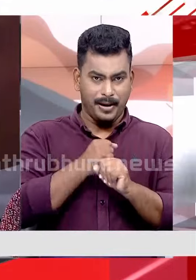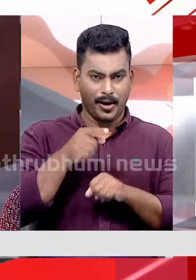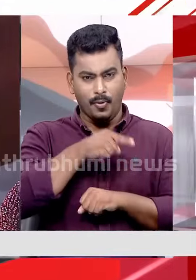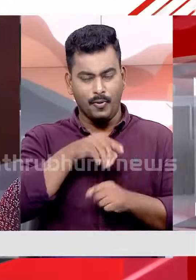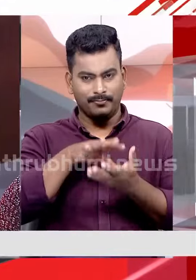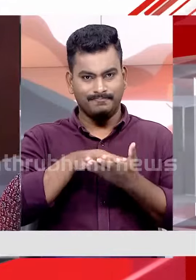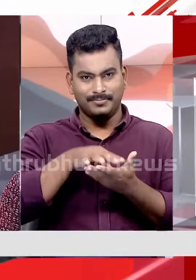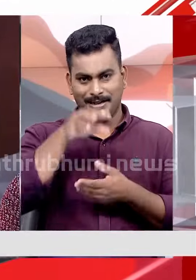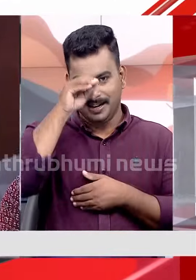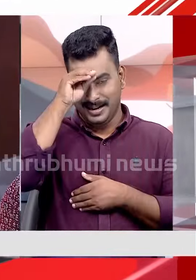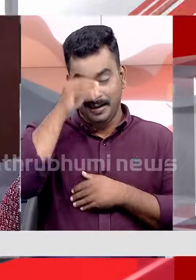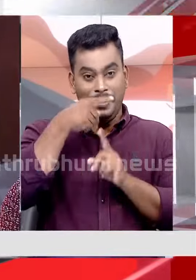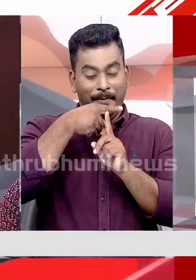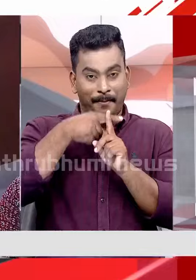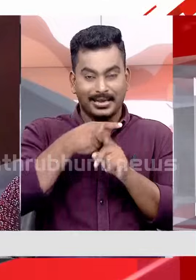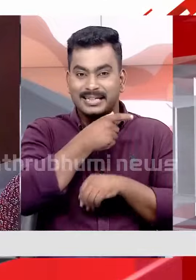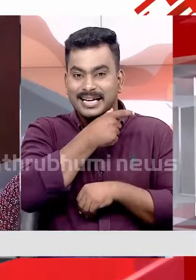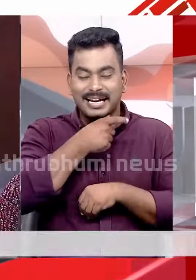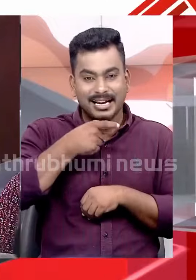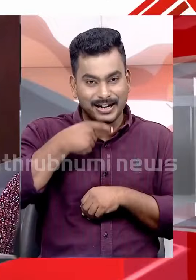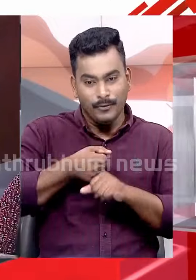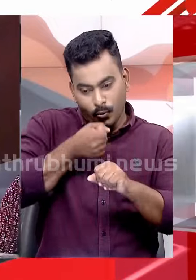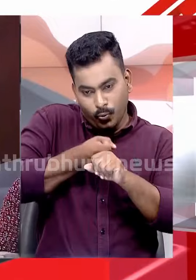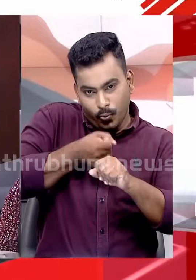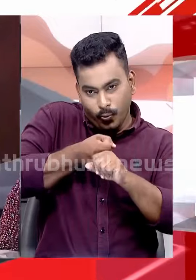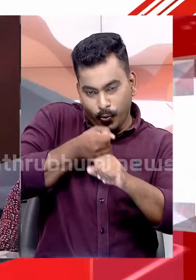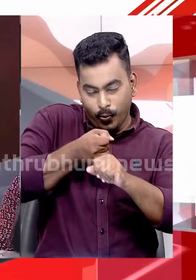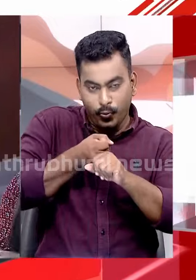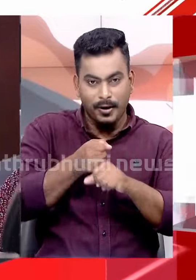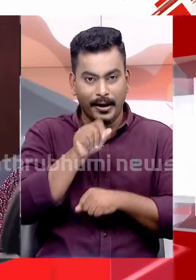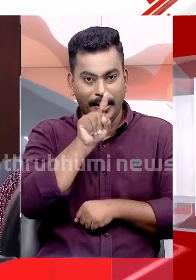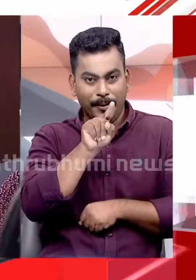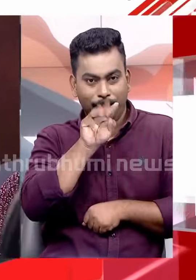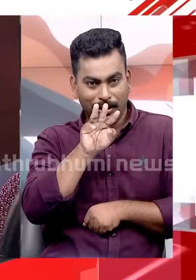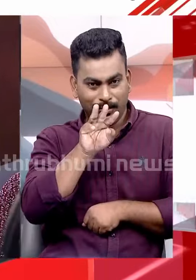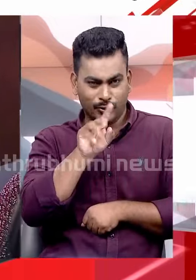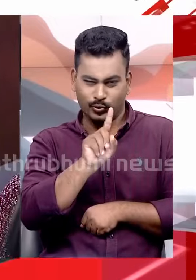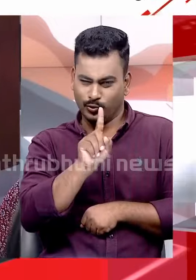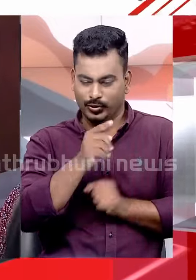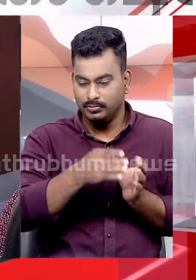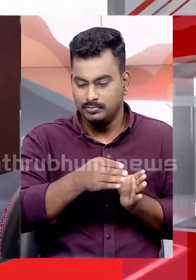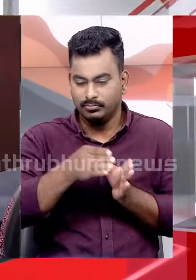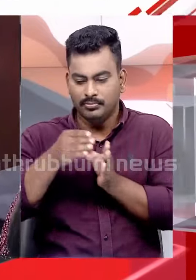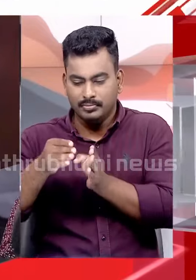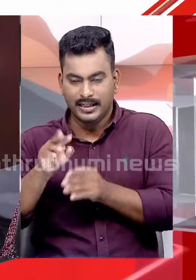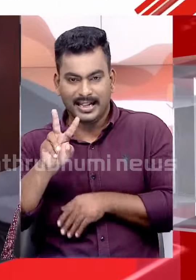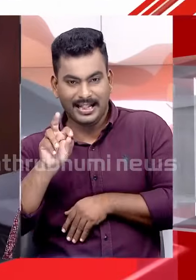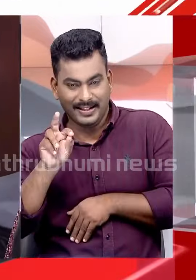ഉൾക്കൊള്ളണമെന്ന ഇടതുപക്ഷ ജനാധിപത്യ മുന്നണിയുടെയും അതുപോലെ തന്നെ മറ്റുള്ളവരുടെയും അഭിപ്രായത്തെ മാനിച്ച്